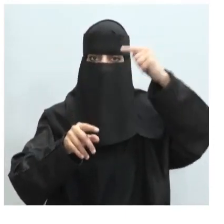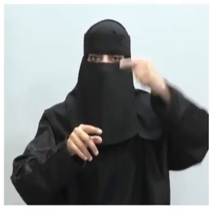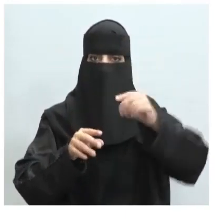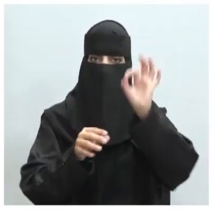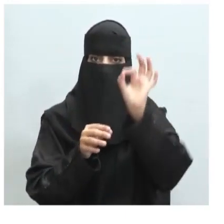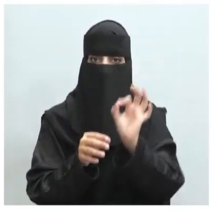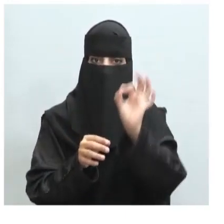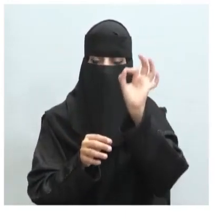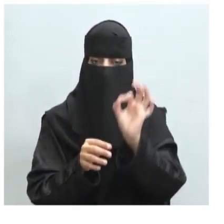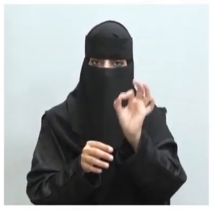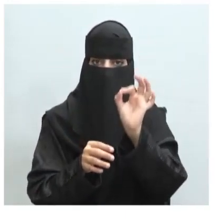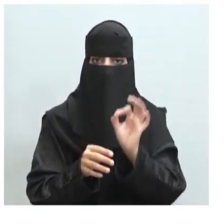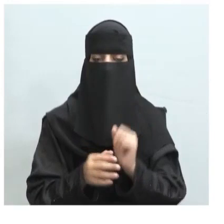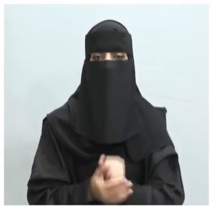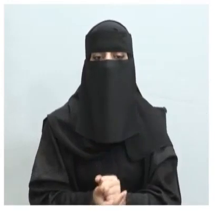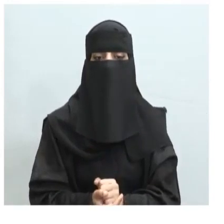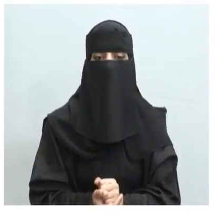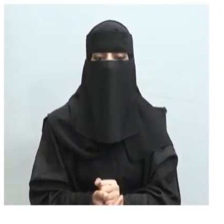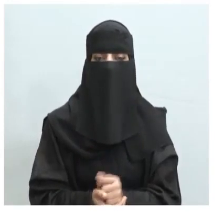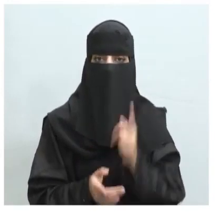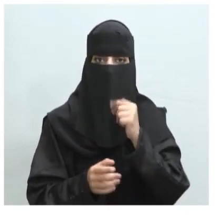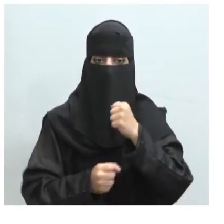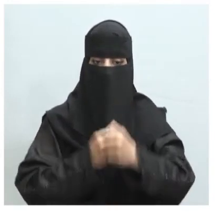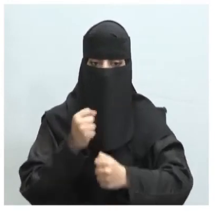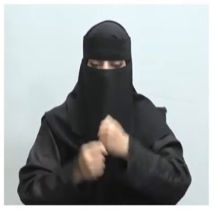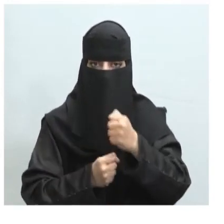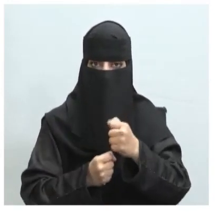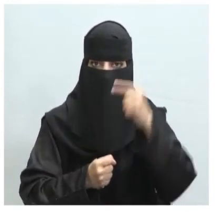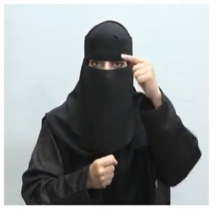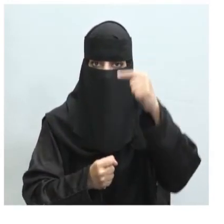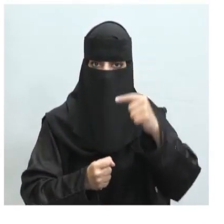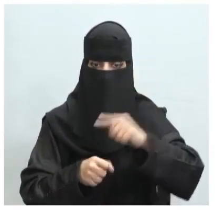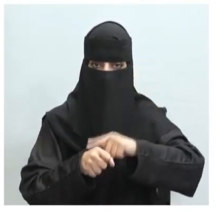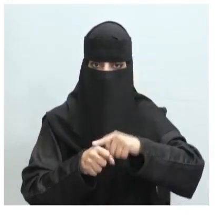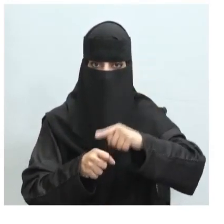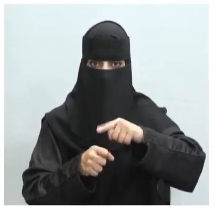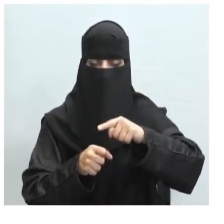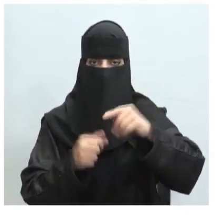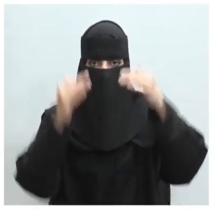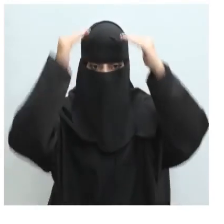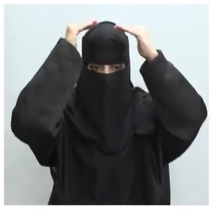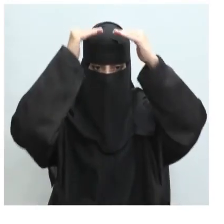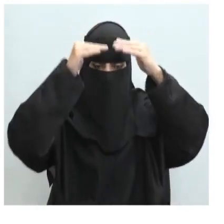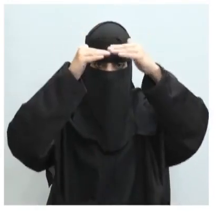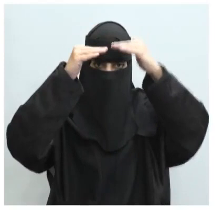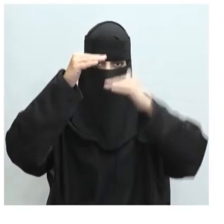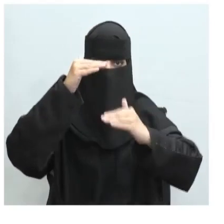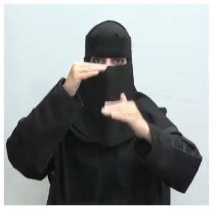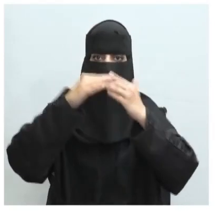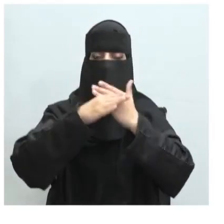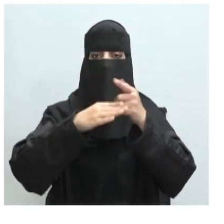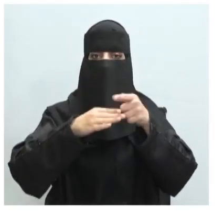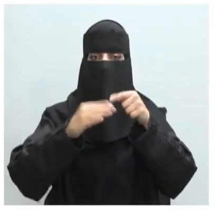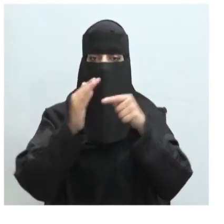قريبه او تكون باتجاه الارض تتحرك هذه الشحنات السالبه الى اسفل الغيمه كما تشاهدون امامكم